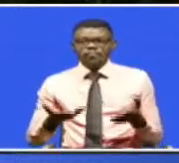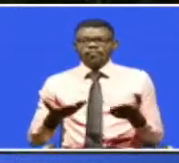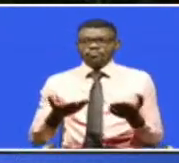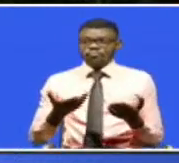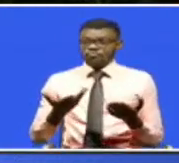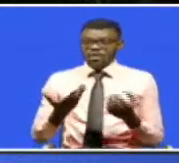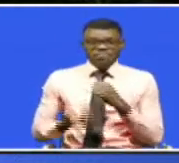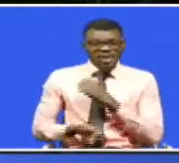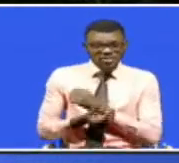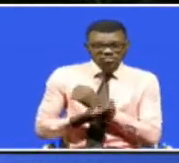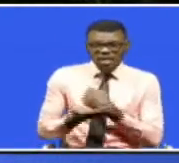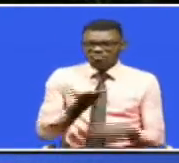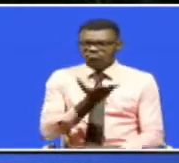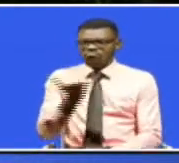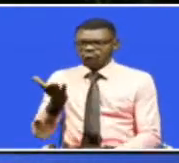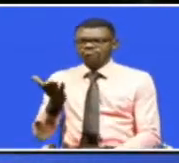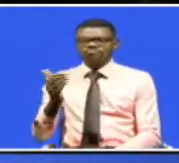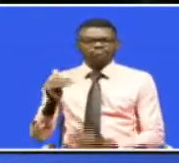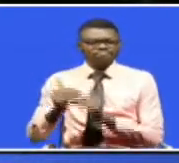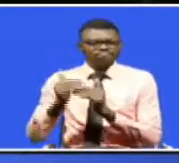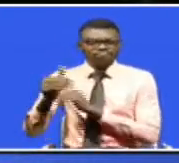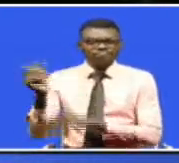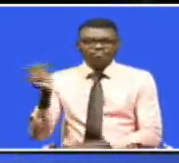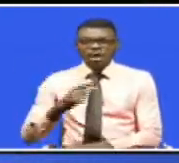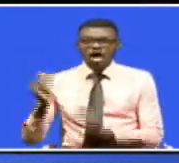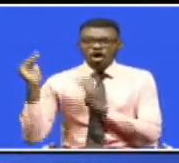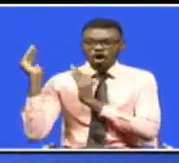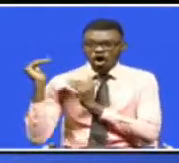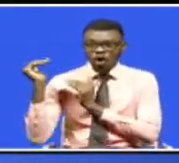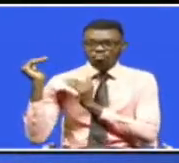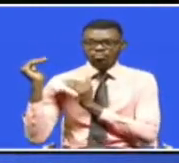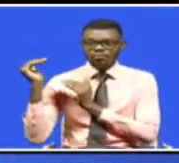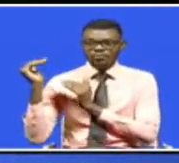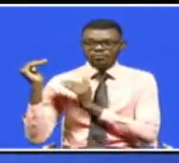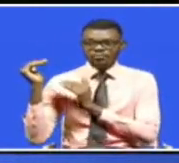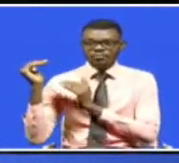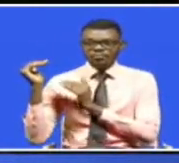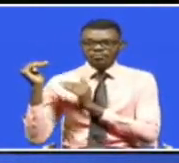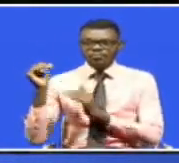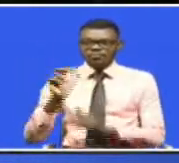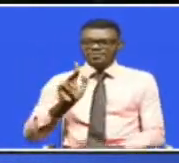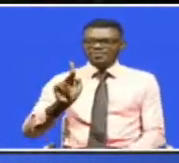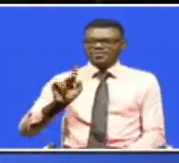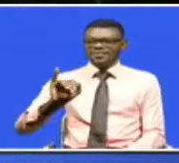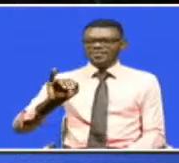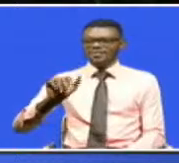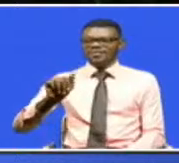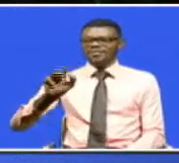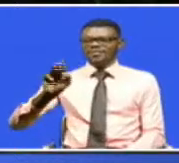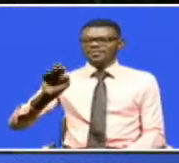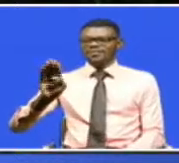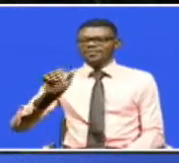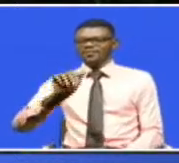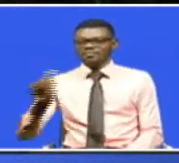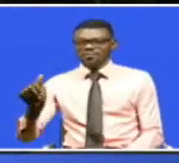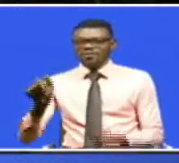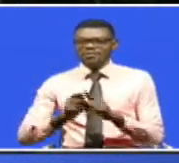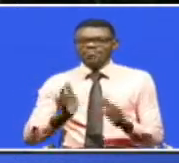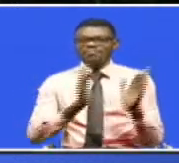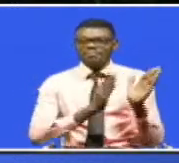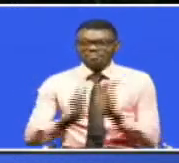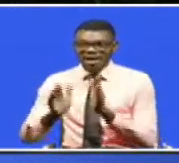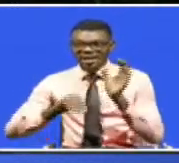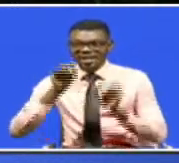hivi tukiendelea mwezi ujao tunatarajia kwamba eneo bunge la Kiamba vile vile litakuwa likijiandaa